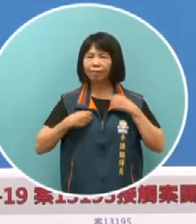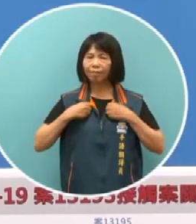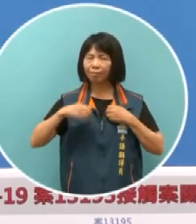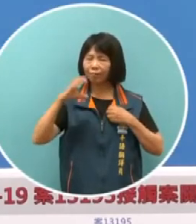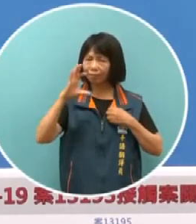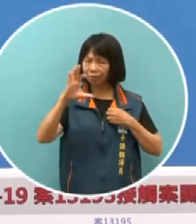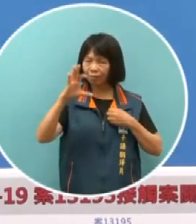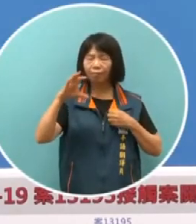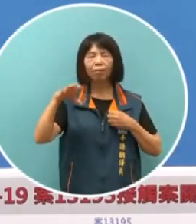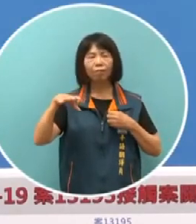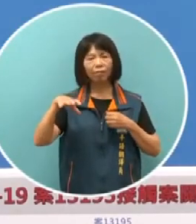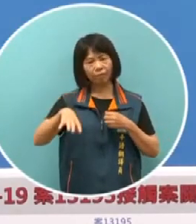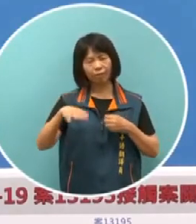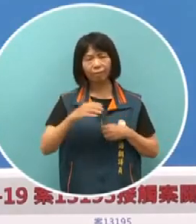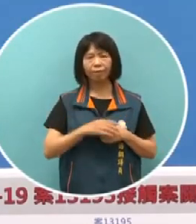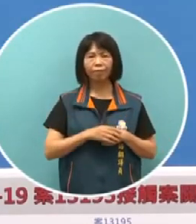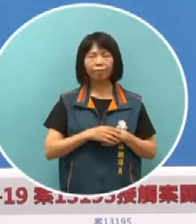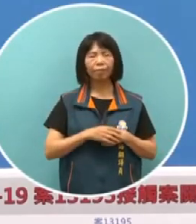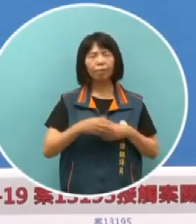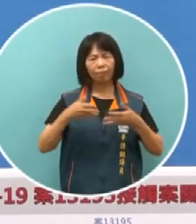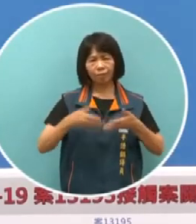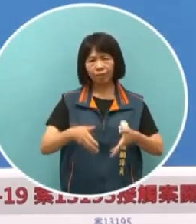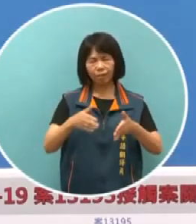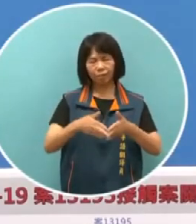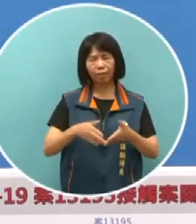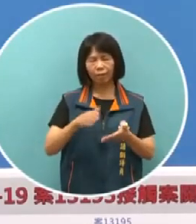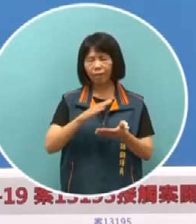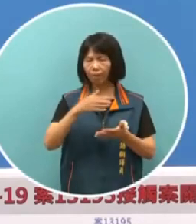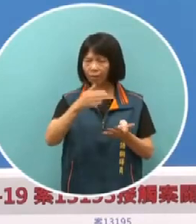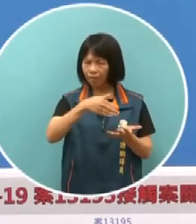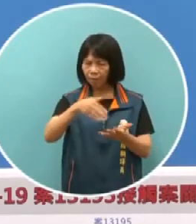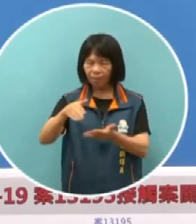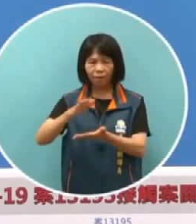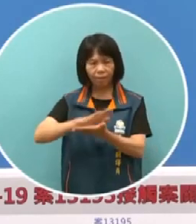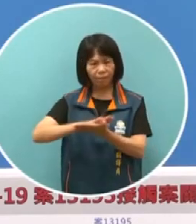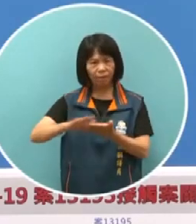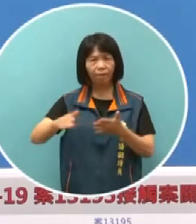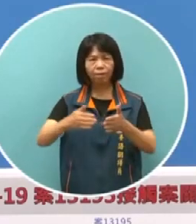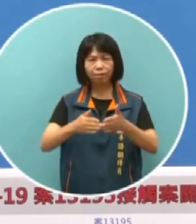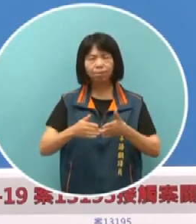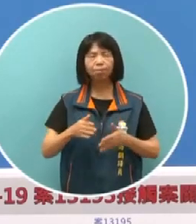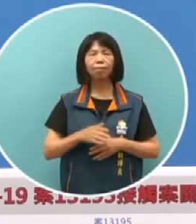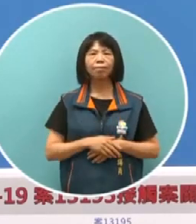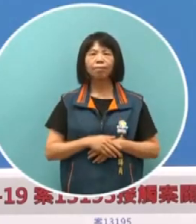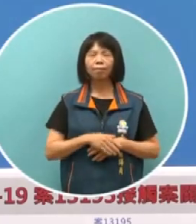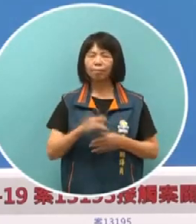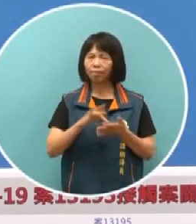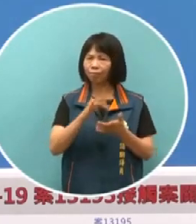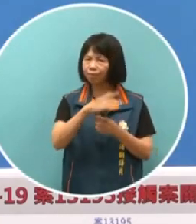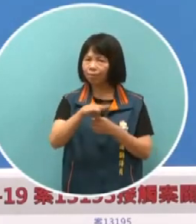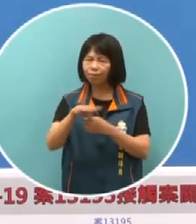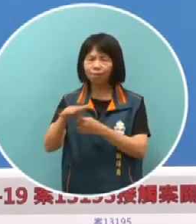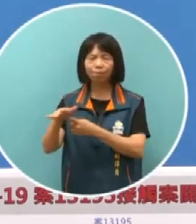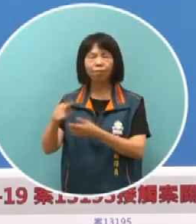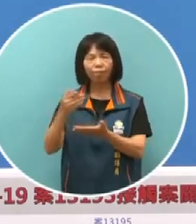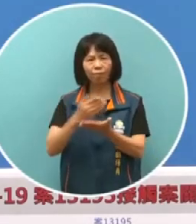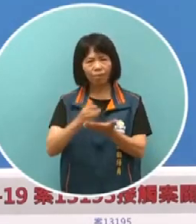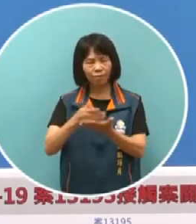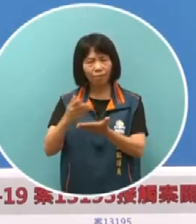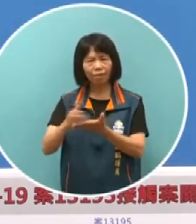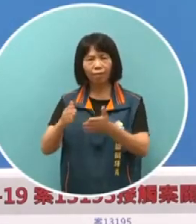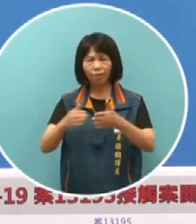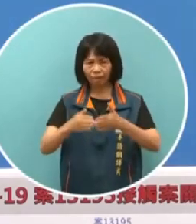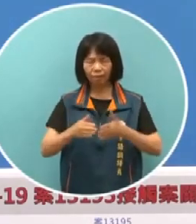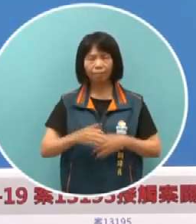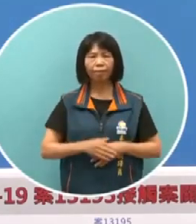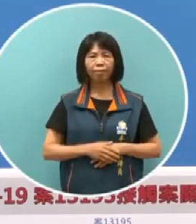浴室非常的重要，非需要好好的整理，而且非需要严格的